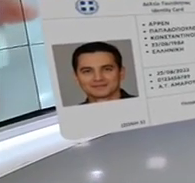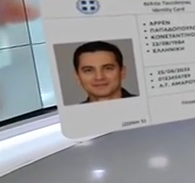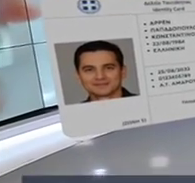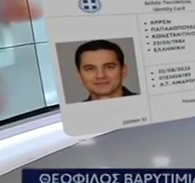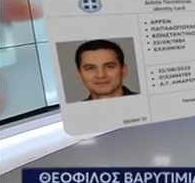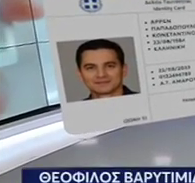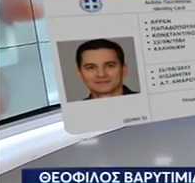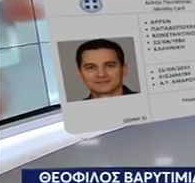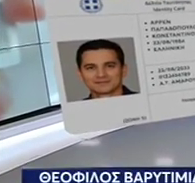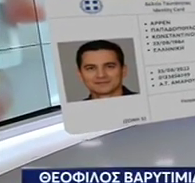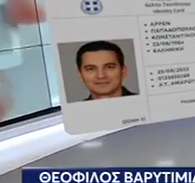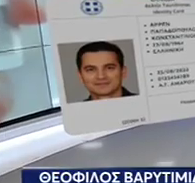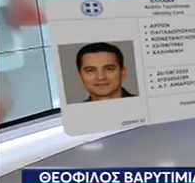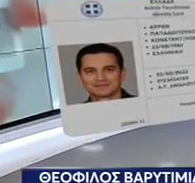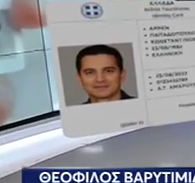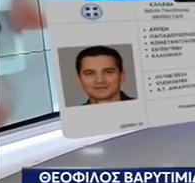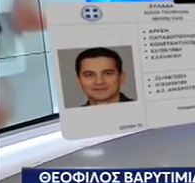ταυτότητας?